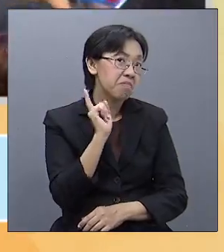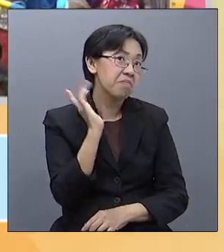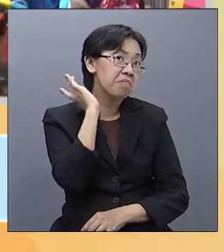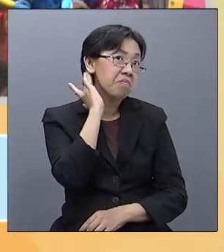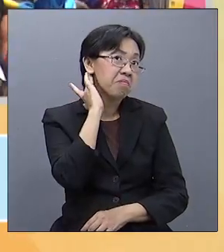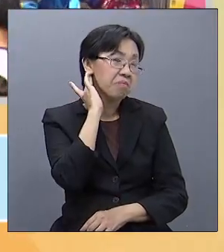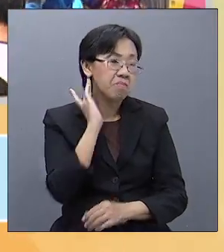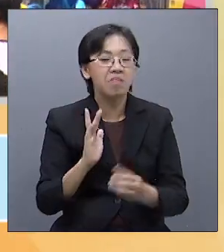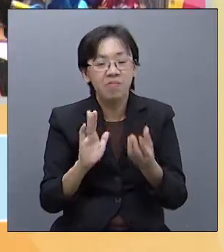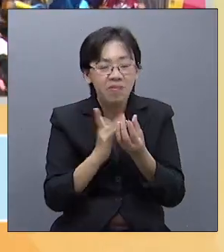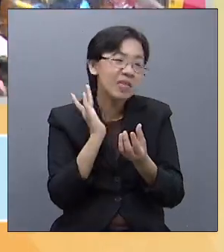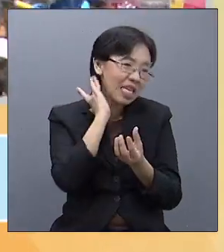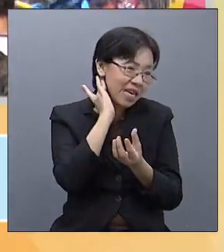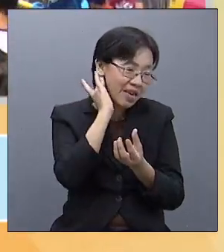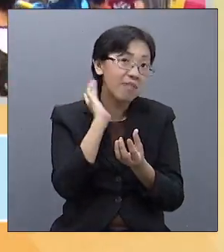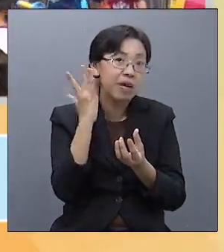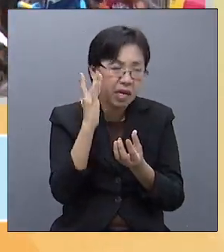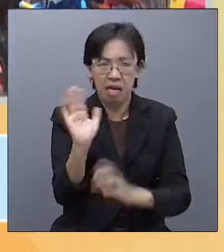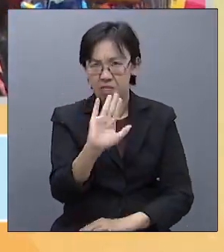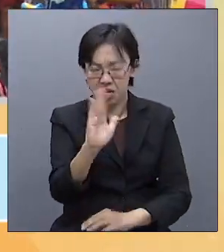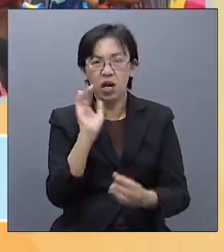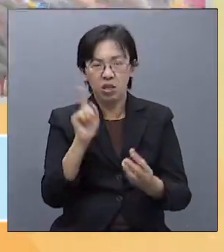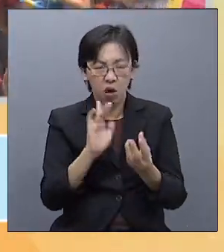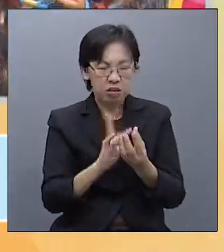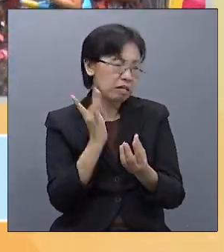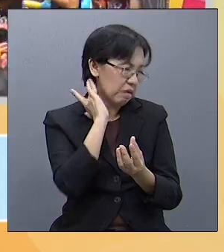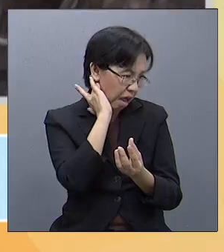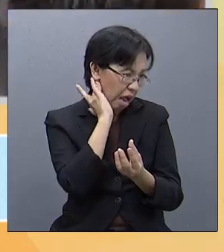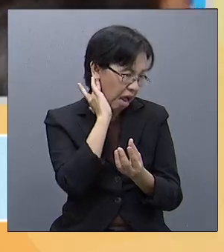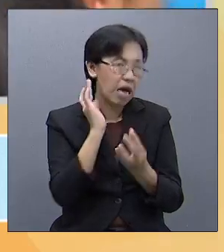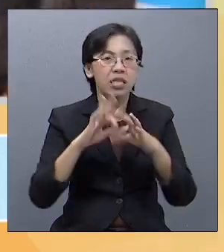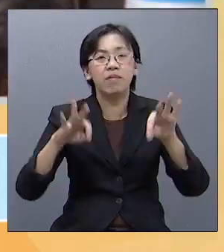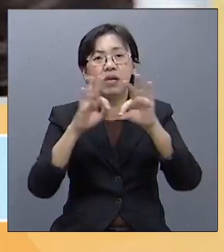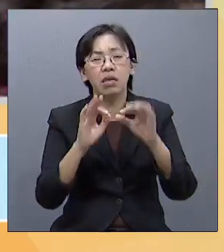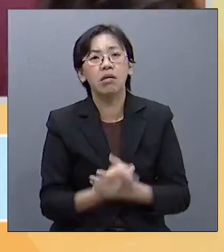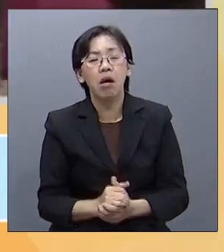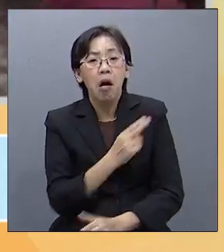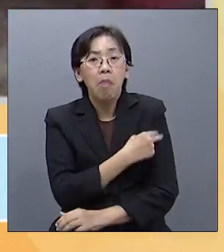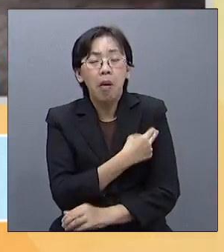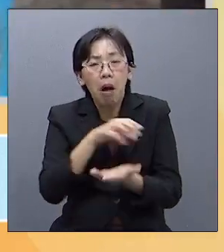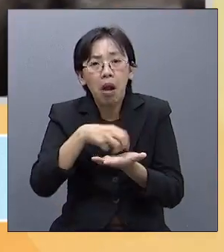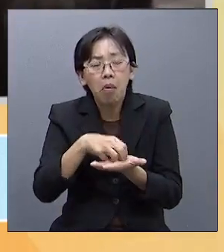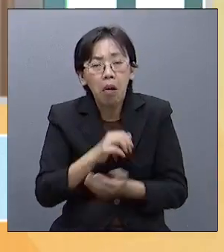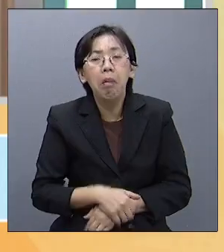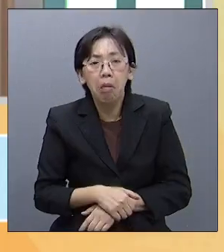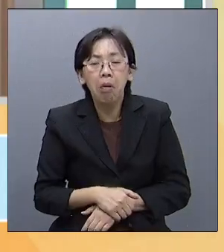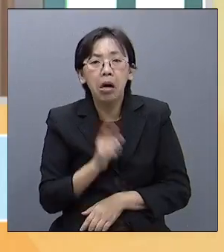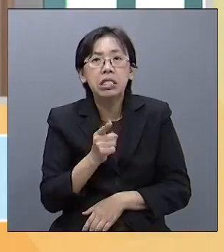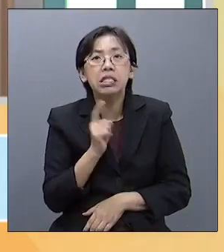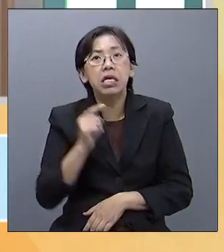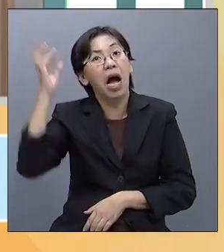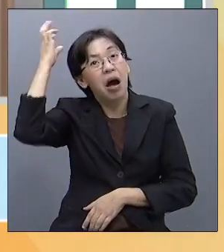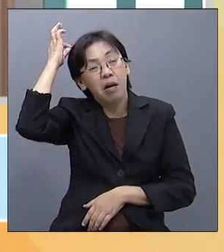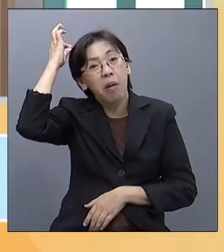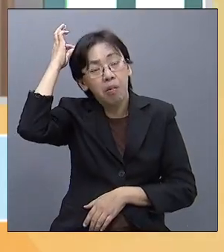ไม่ค่อยได้ทาครีมกันแดดเราก็ควรจะต้องทากันด้วยครับ เออจริงเนาะ จริงค่ะ เออนี่พอหมอต้นมาพูดเนี่ยเออจริงด้วยอย่างผมเนี่ยศีรษะ